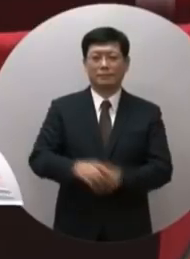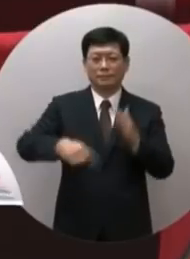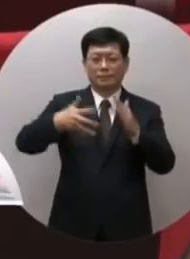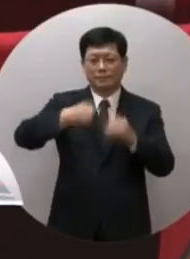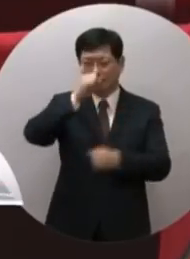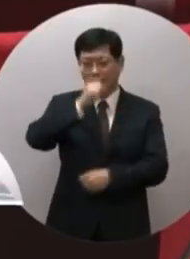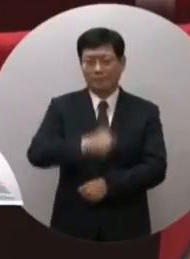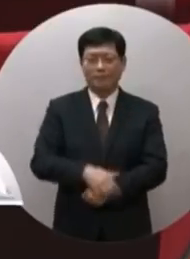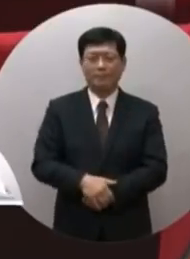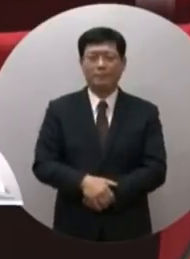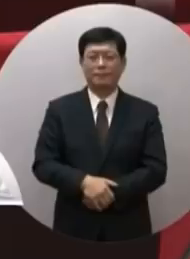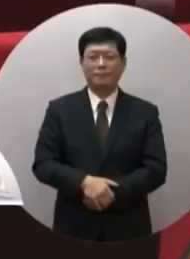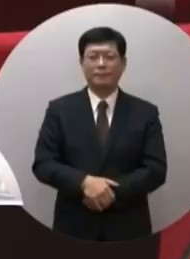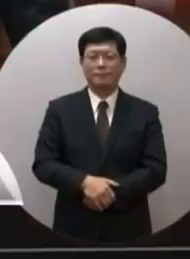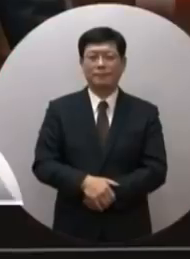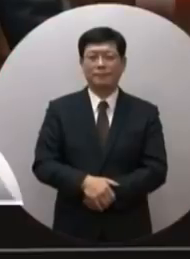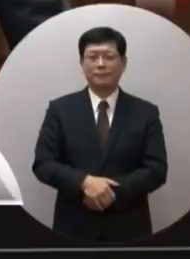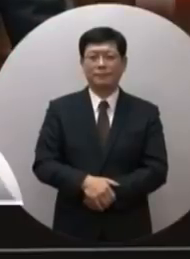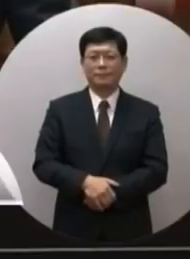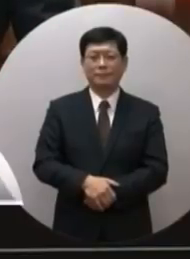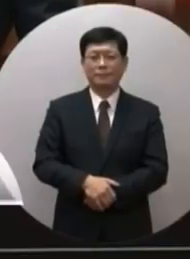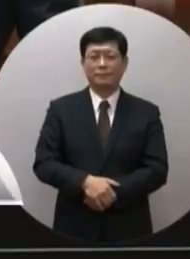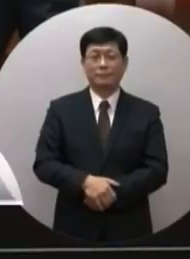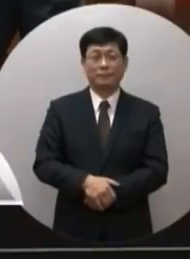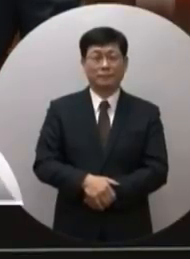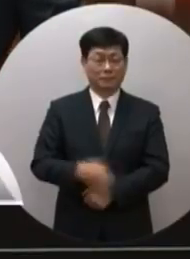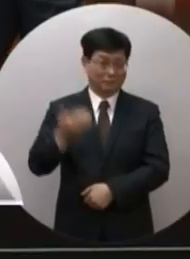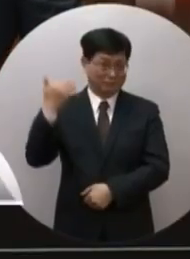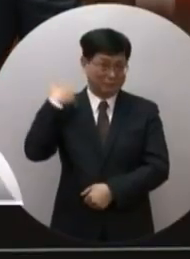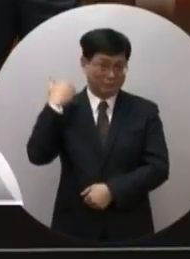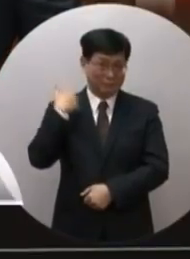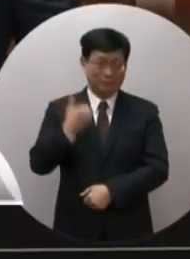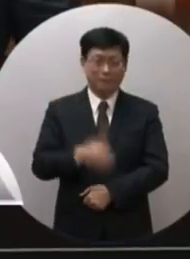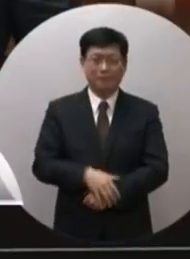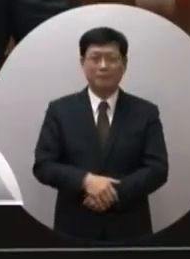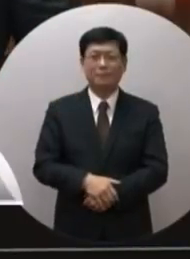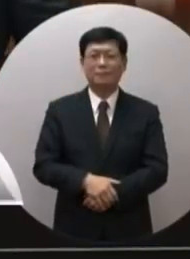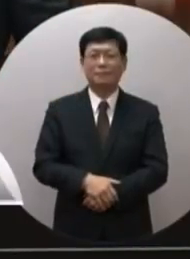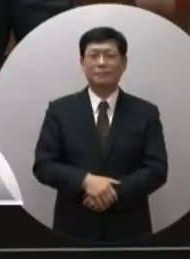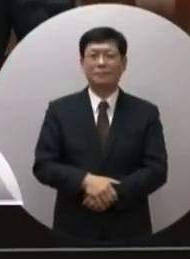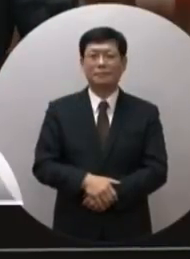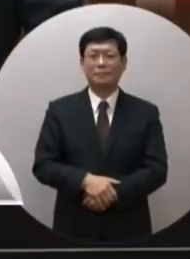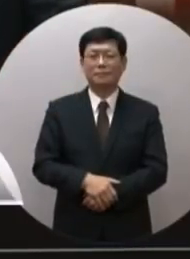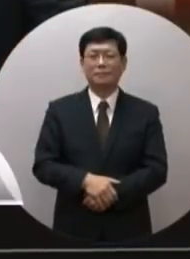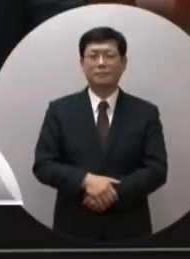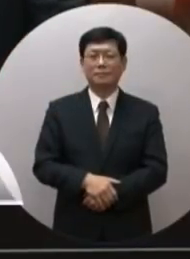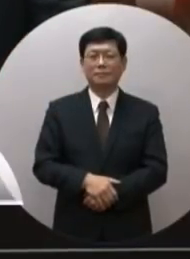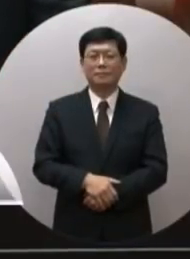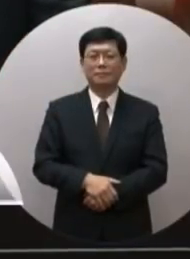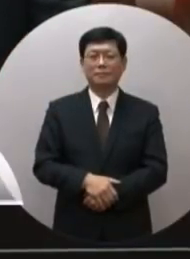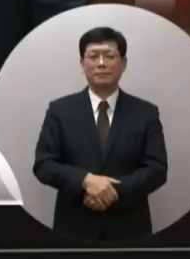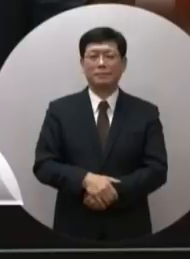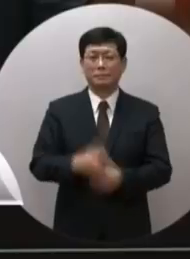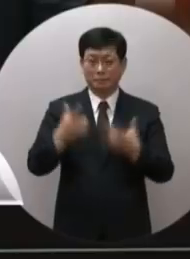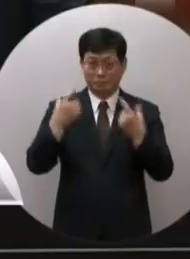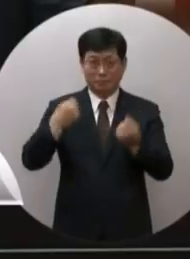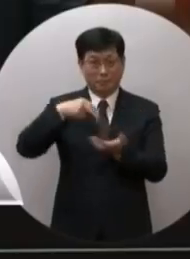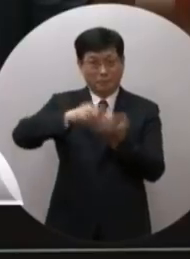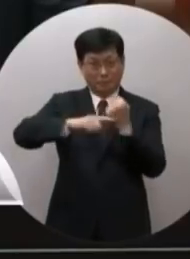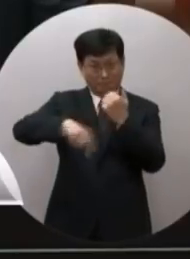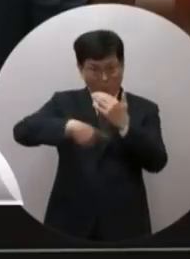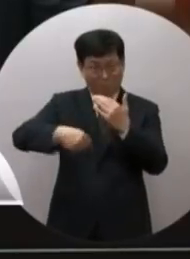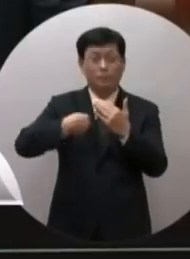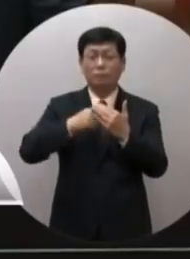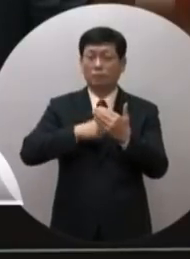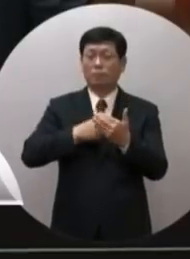院长好。 委员你好。 这个过去啊，这个其在立法院服